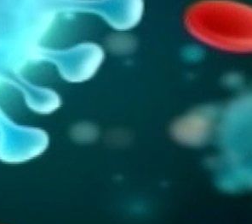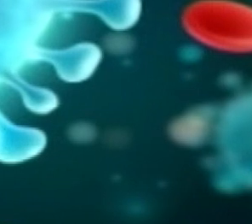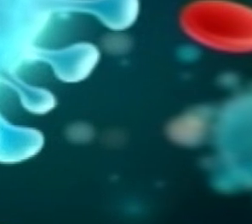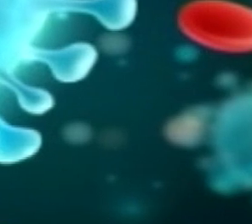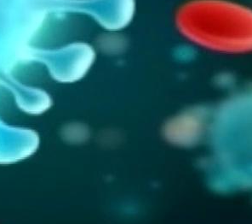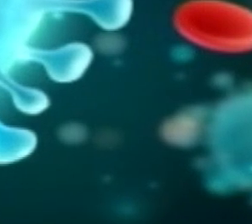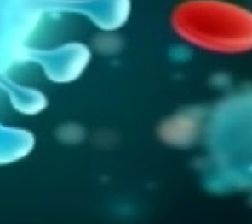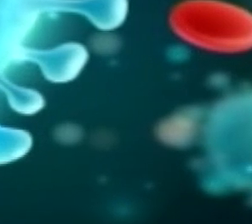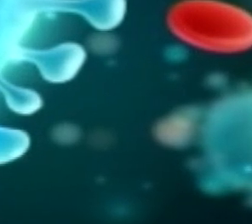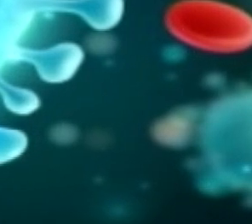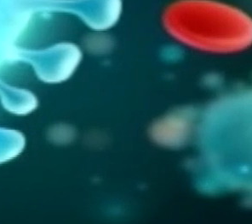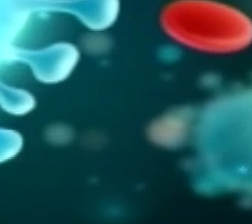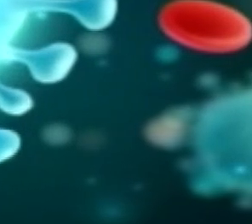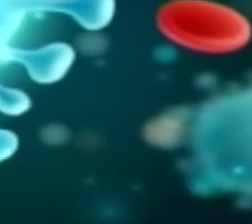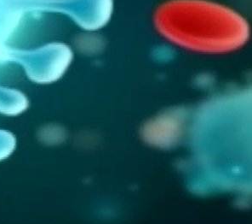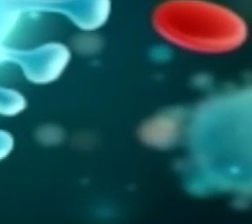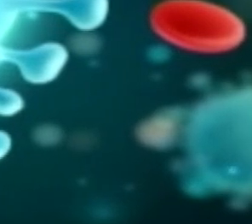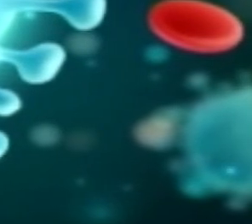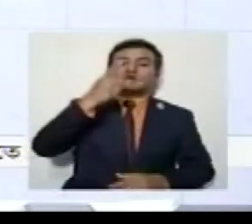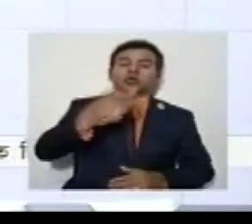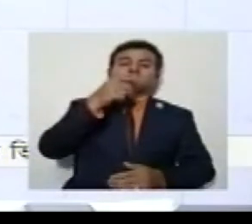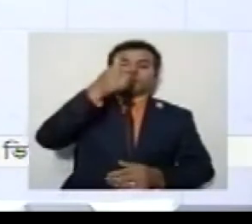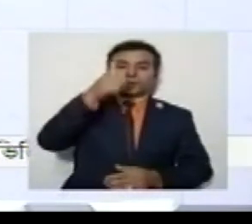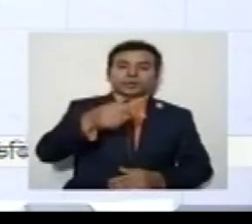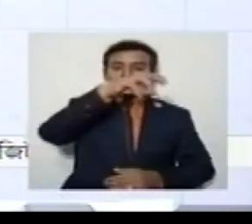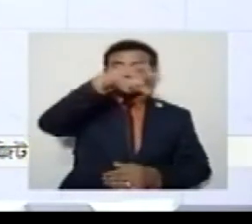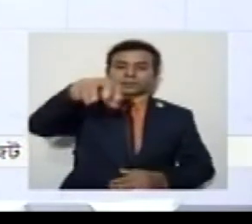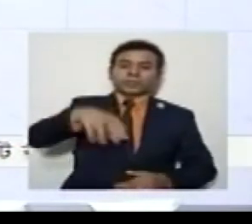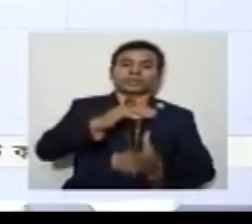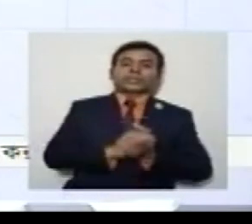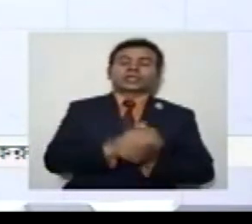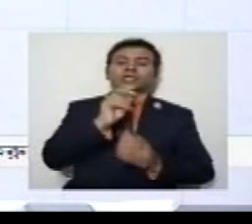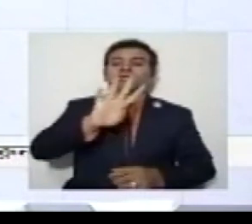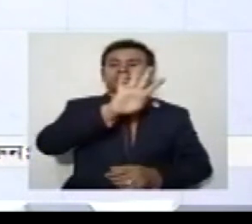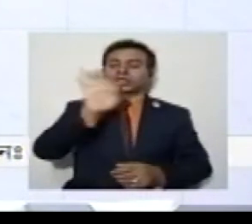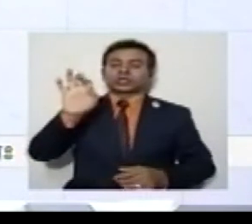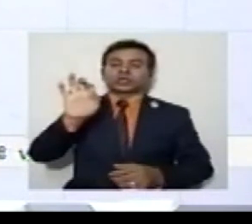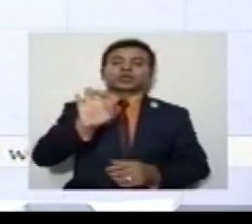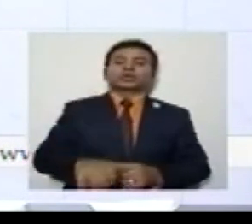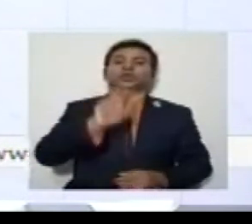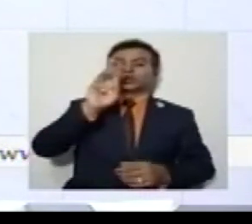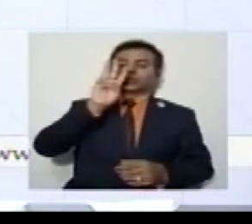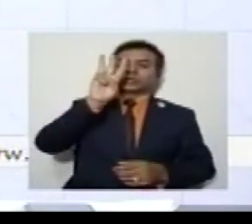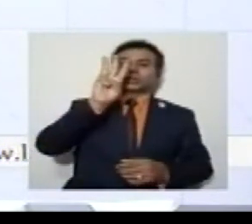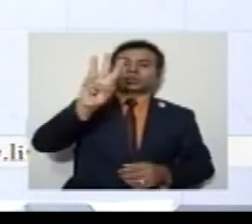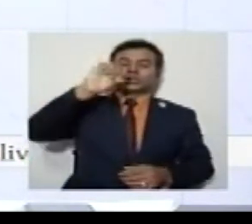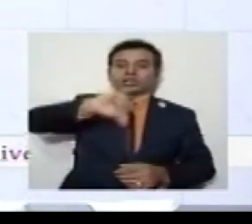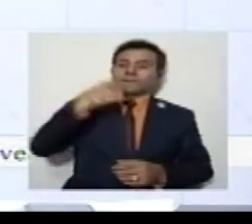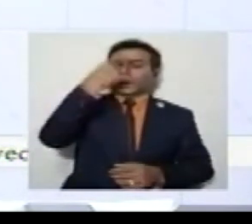সুস্থ হয়ে হাসপাতাল ছেড়েছেন। ঢাকা সিটির মধ্যে হাসপাতালগুলি থেকে ছাড়া পেয়েছেন 624 জন